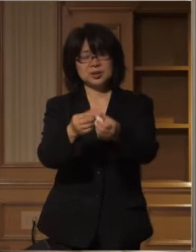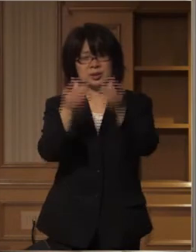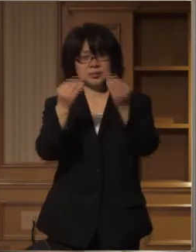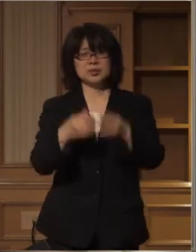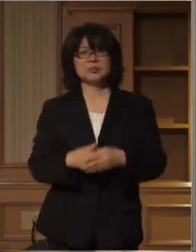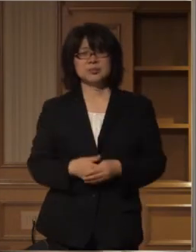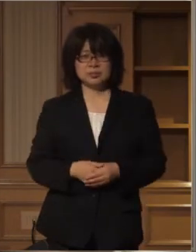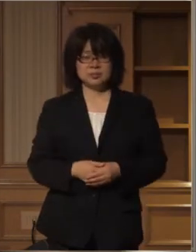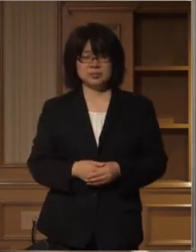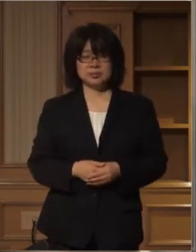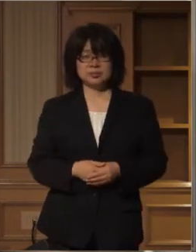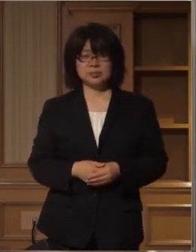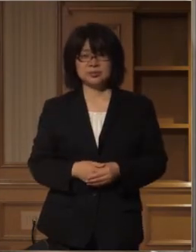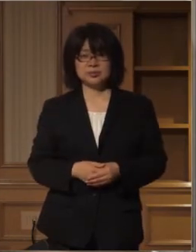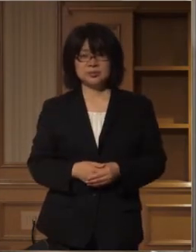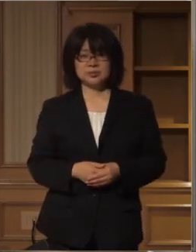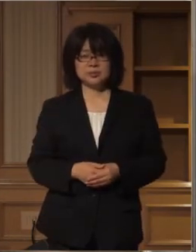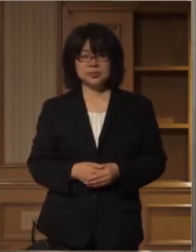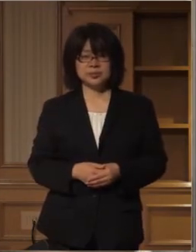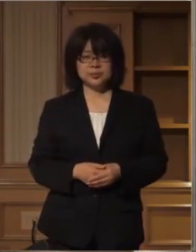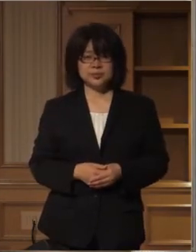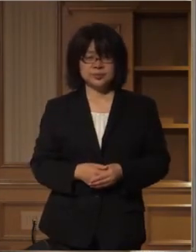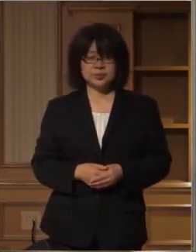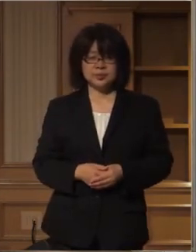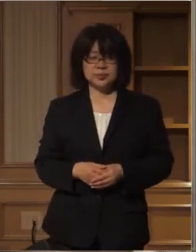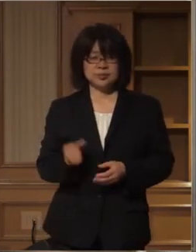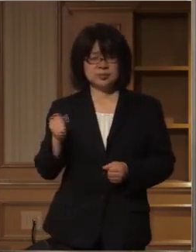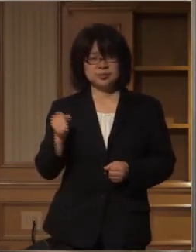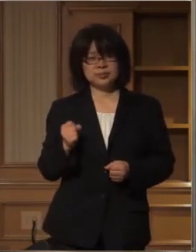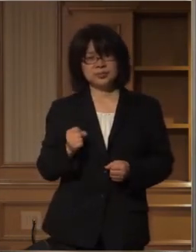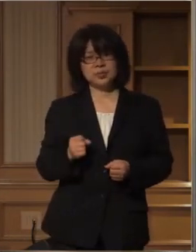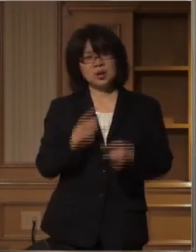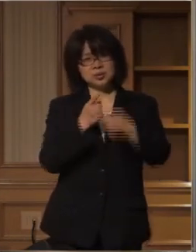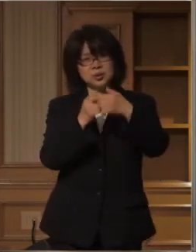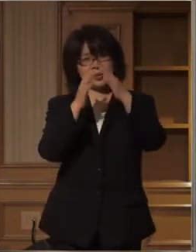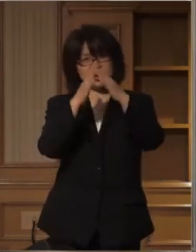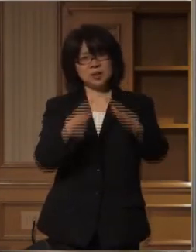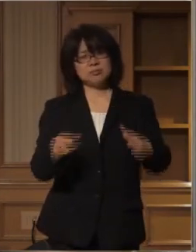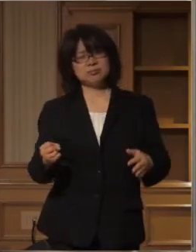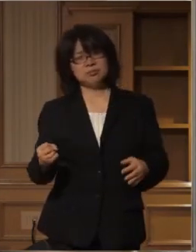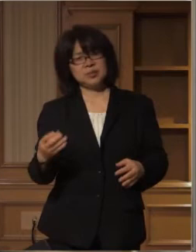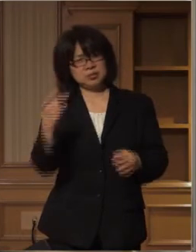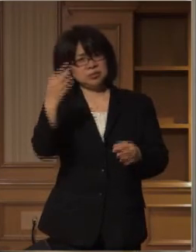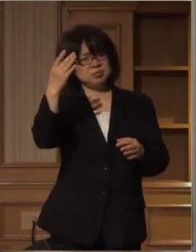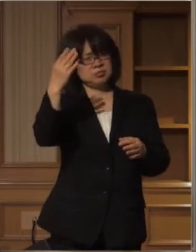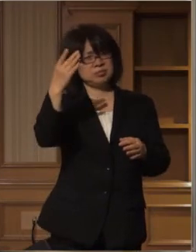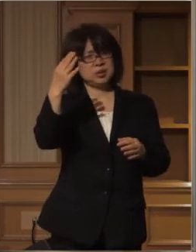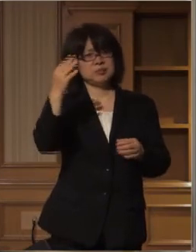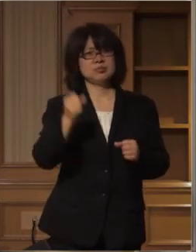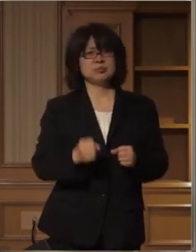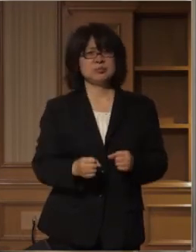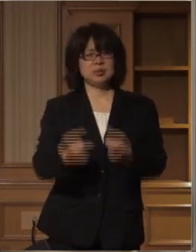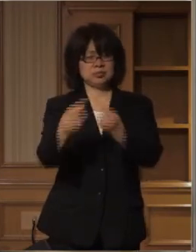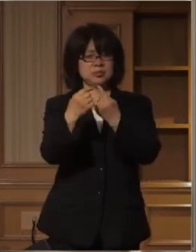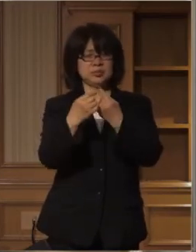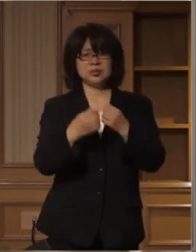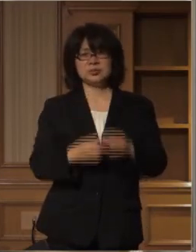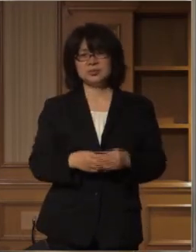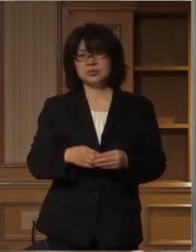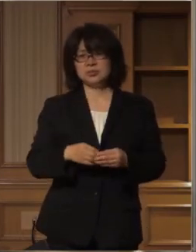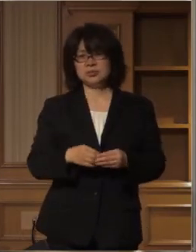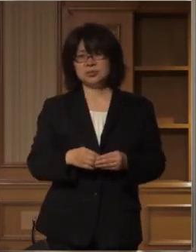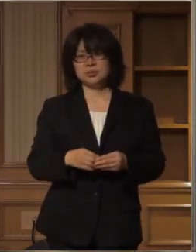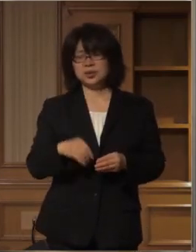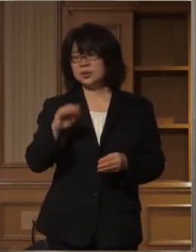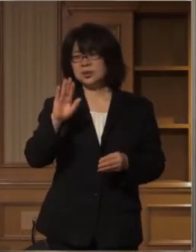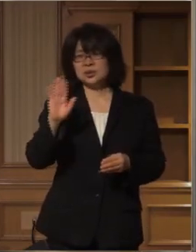と、その焼き討ちにあったので、もう教会がもうなくなってたわけなんですけど、ただ十字架が残ってたん